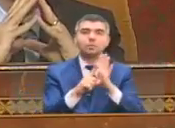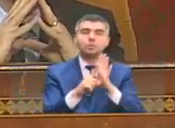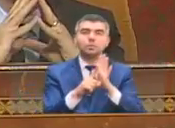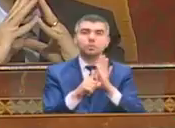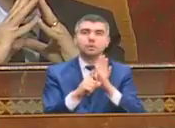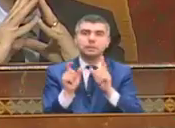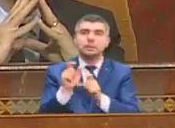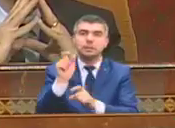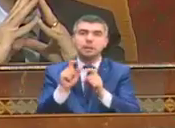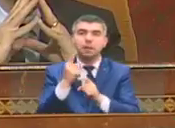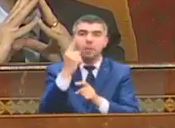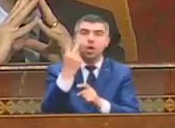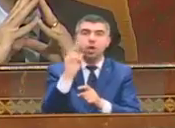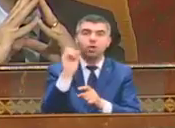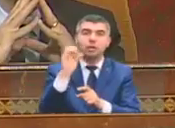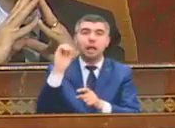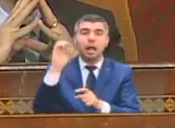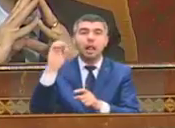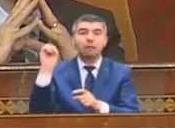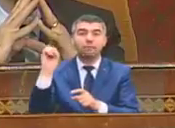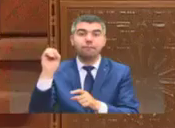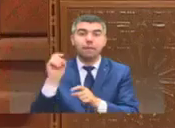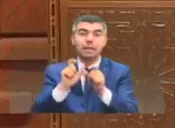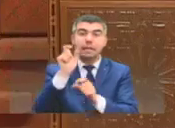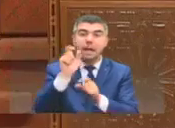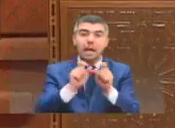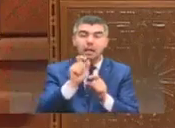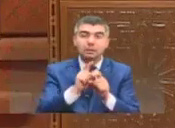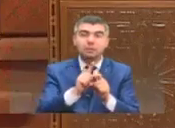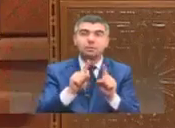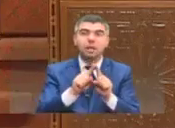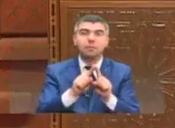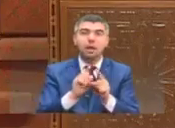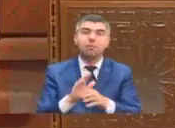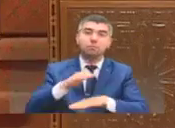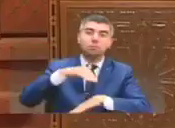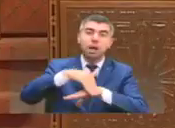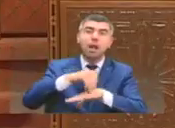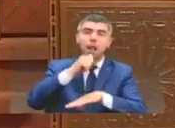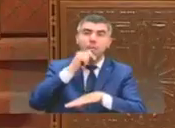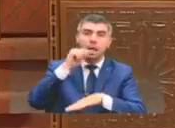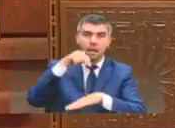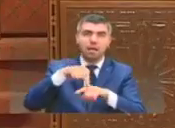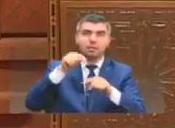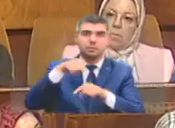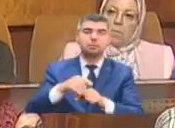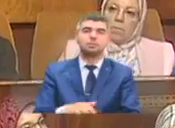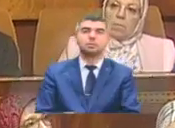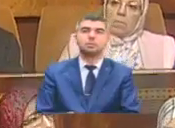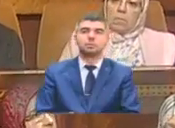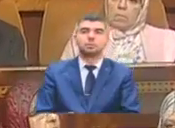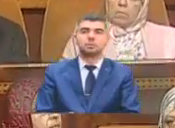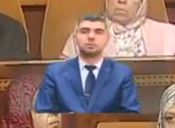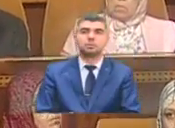السكان حوالي 120 ألف نسمة والماء موجود في السد الوحدة وما أدرك ما السد الوحدة. أما القضية اللي قلتها